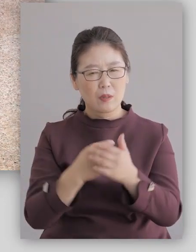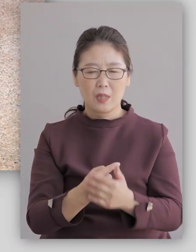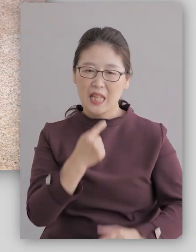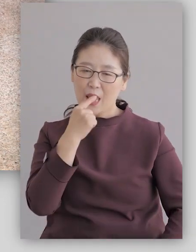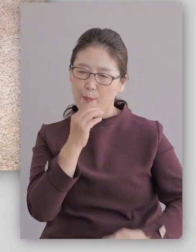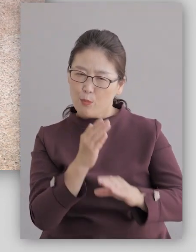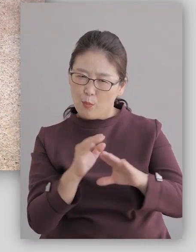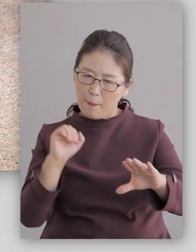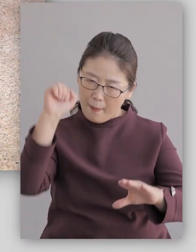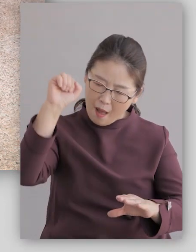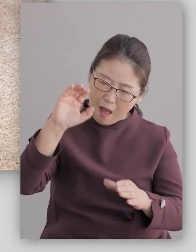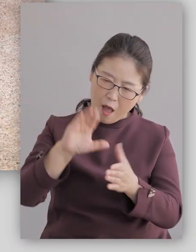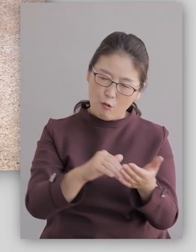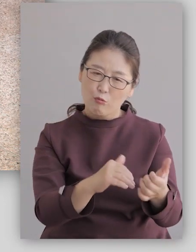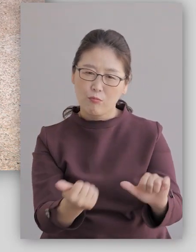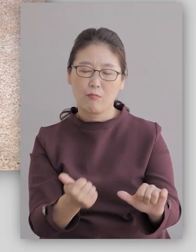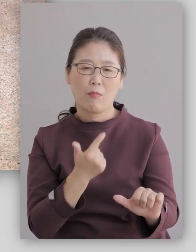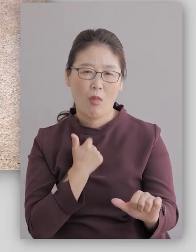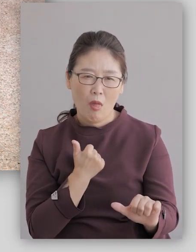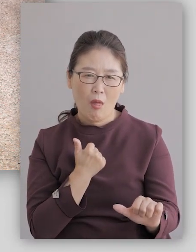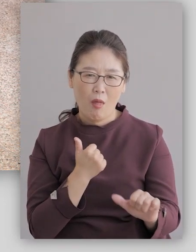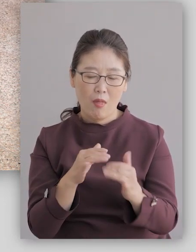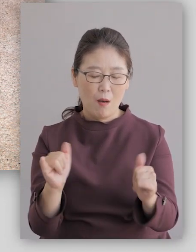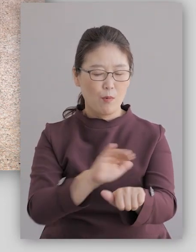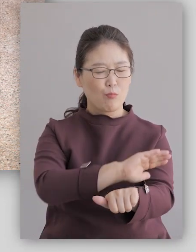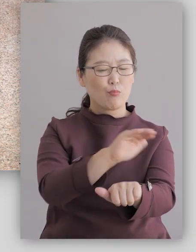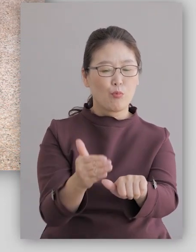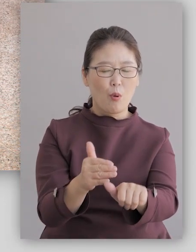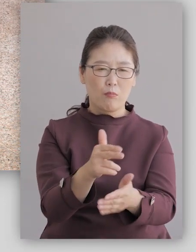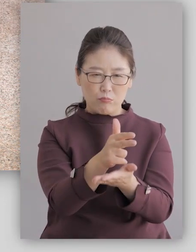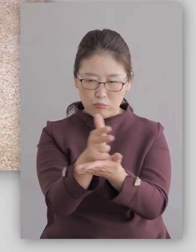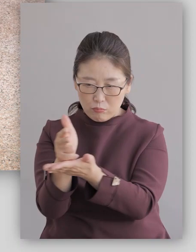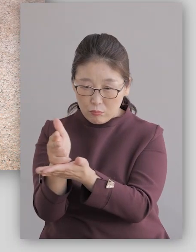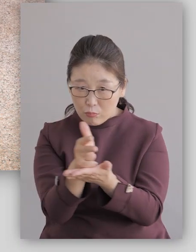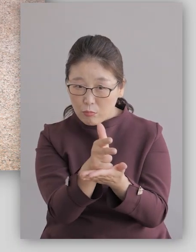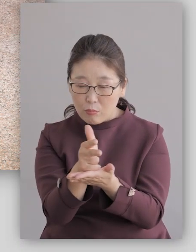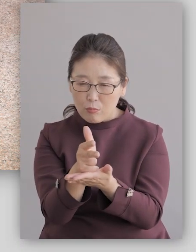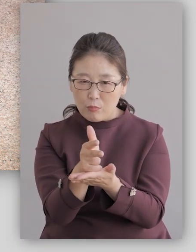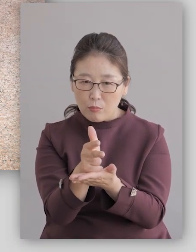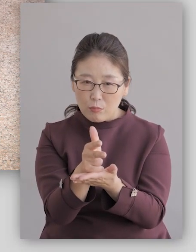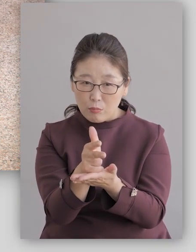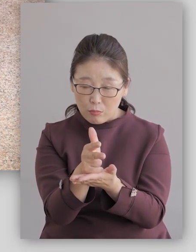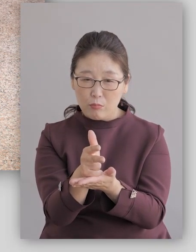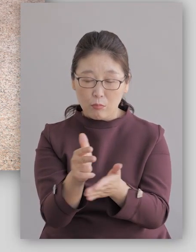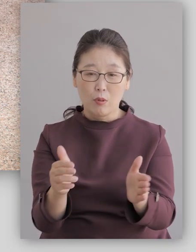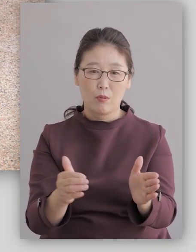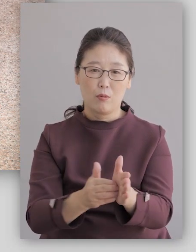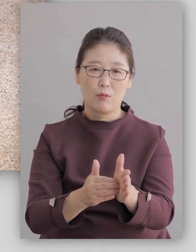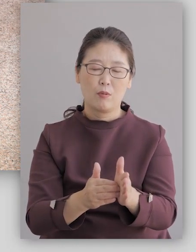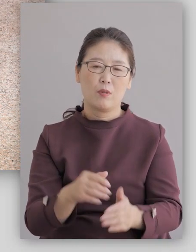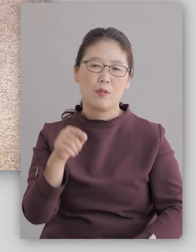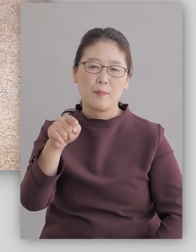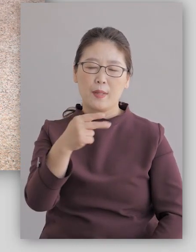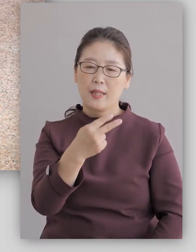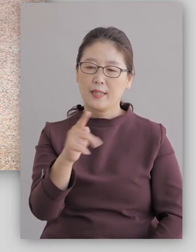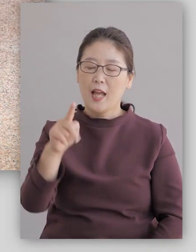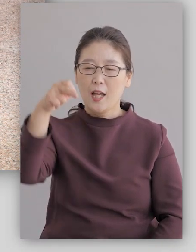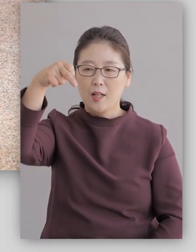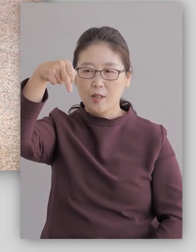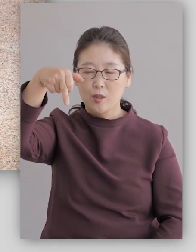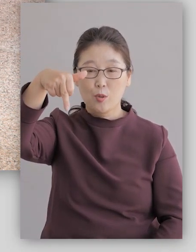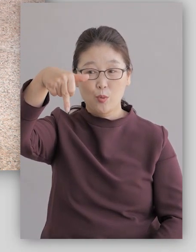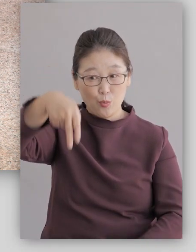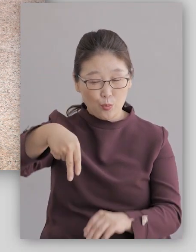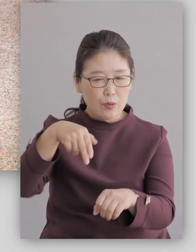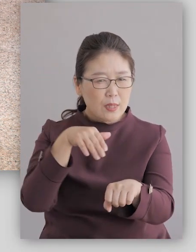민중항쟁 때 돌아가신 분들의 무덤을 촬영을 했습니다. 이때 이 매체는 다큐멘터리 사진이라고